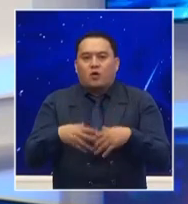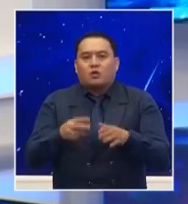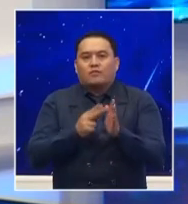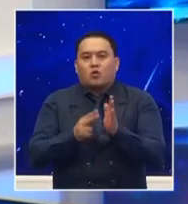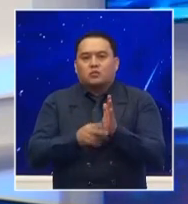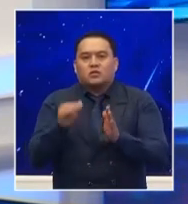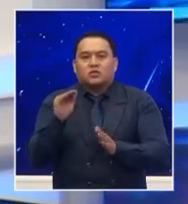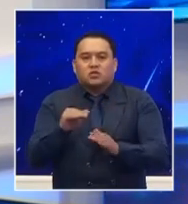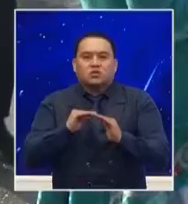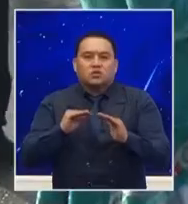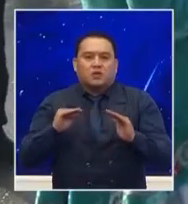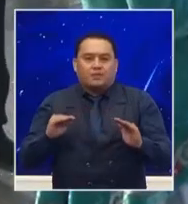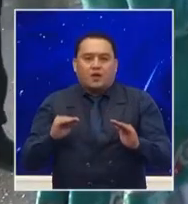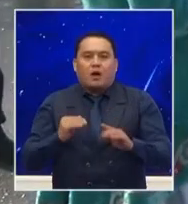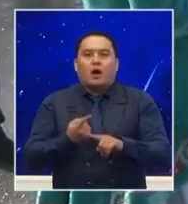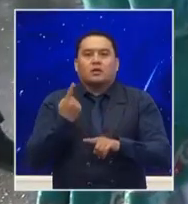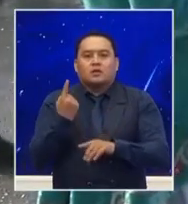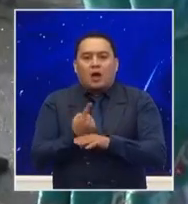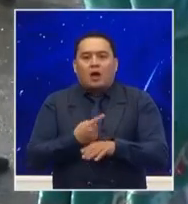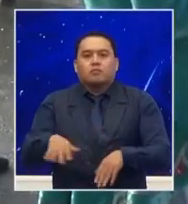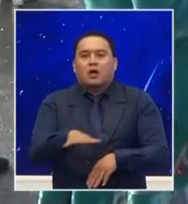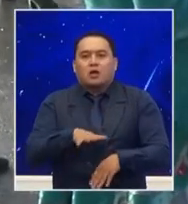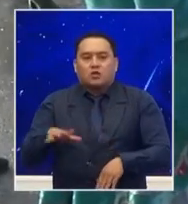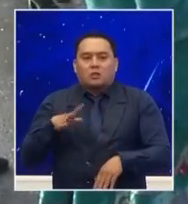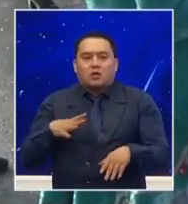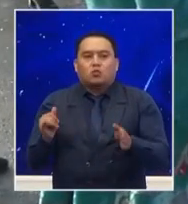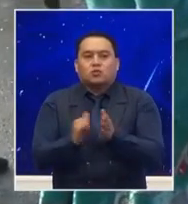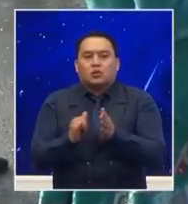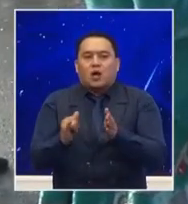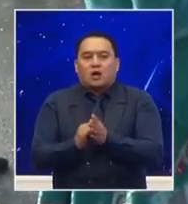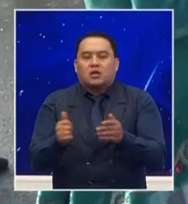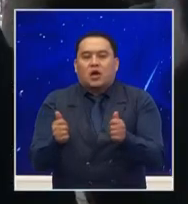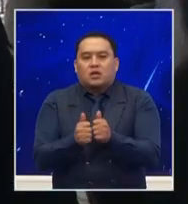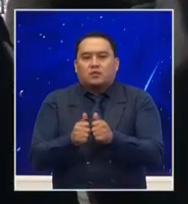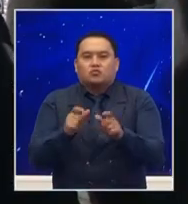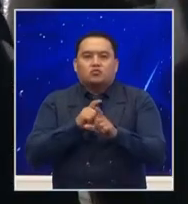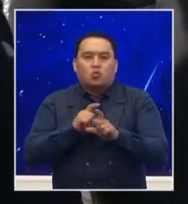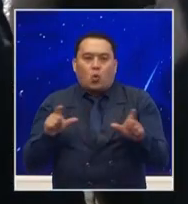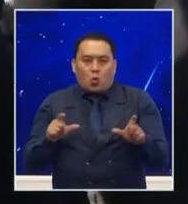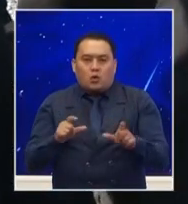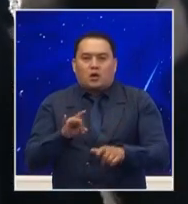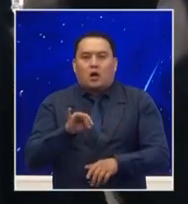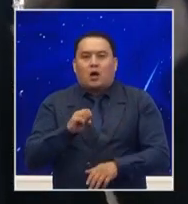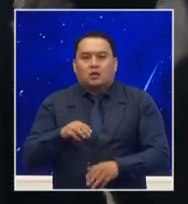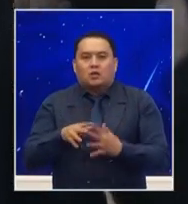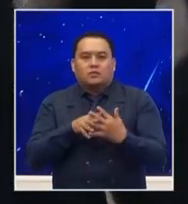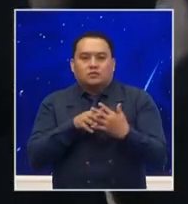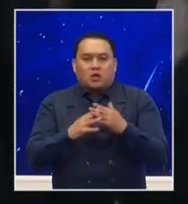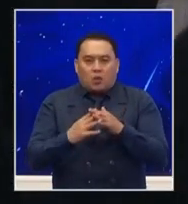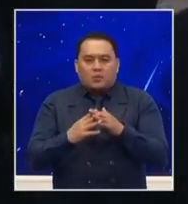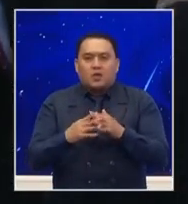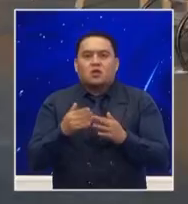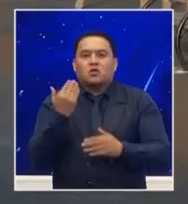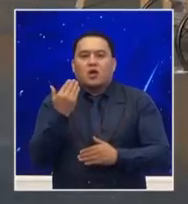примерно 80 тысяч детей. Одна из площадок была установлена рядом со школой номер 1 Рахатского сельского округа. На